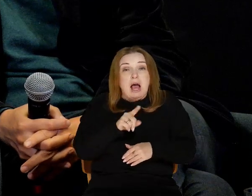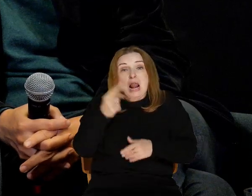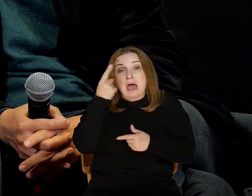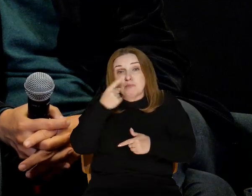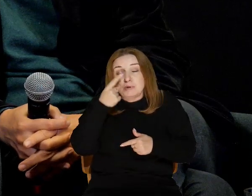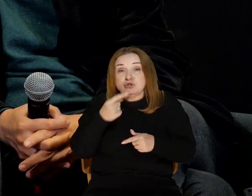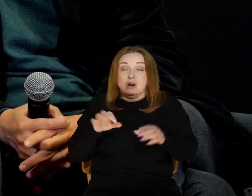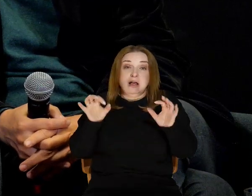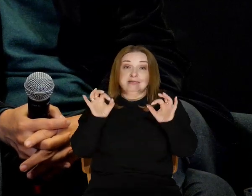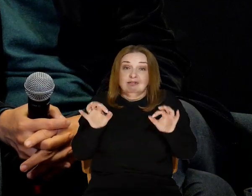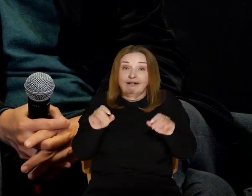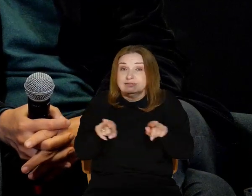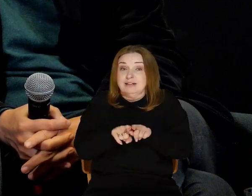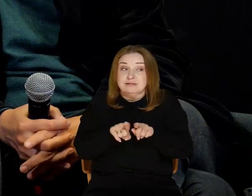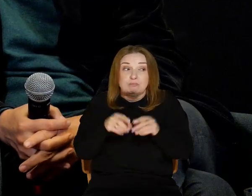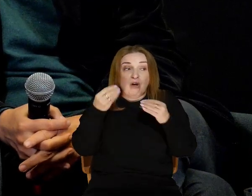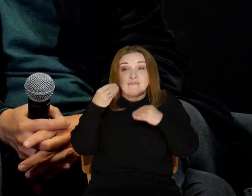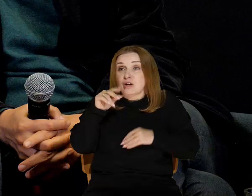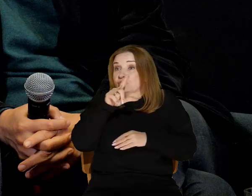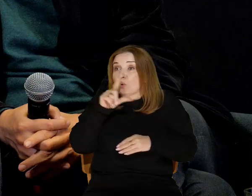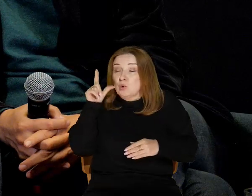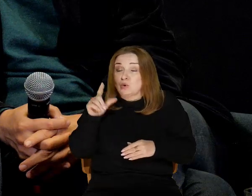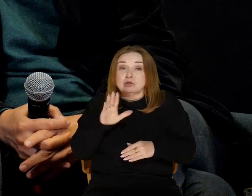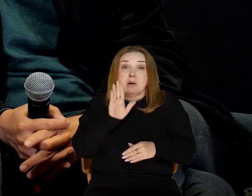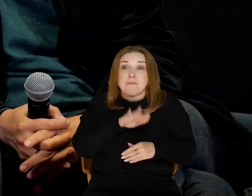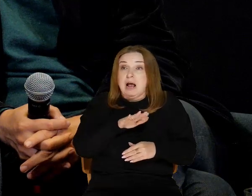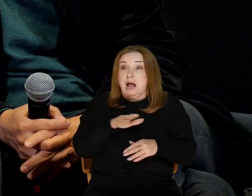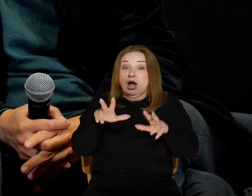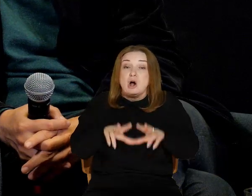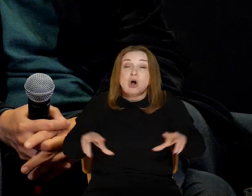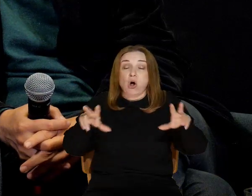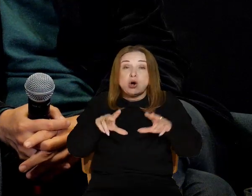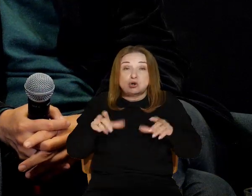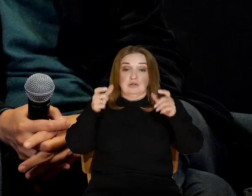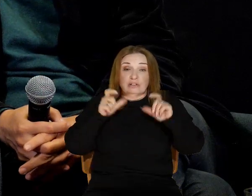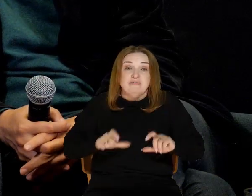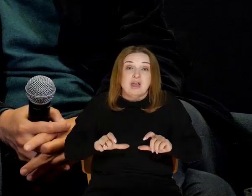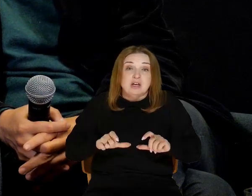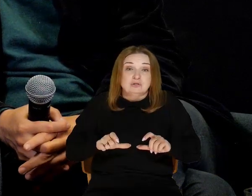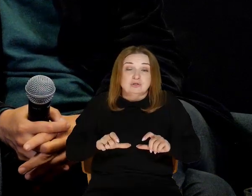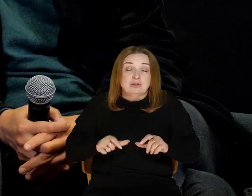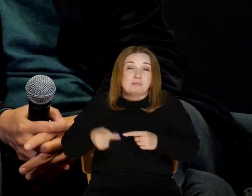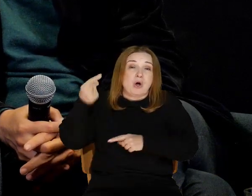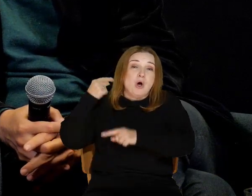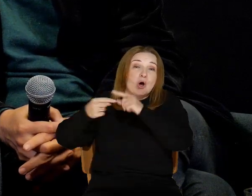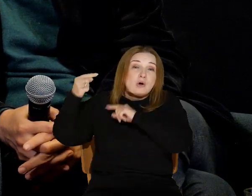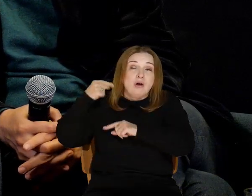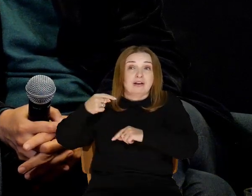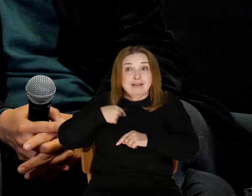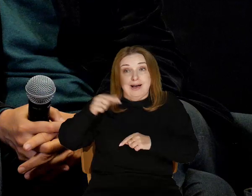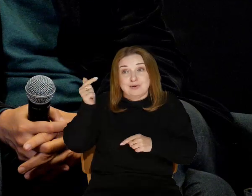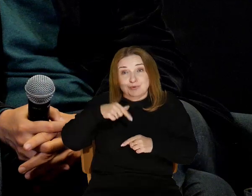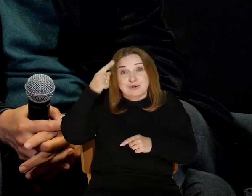myślę, że dzisiaj no, też większość z nas no, no, ma te korzenie. Ja ich mam i się oczywiście o nich